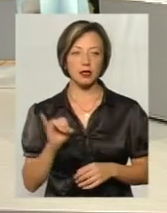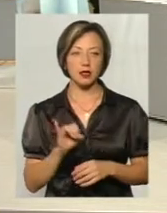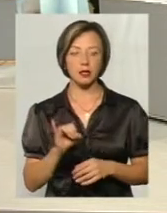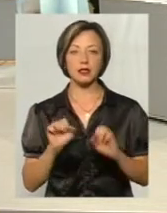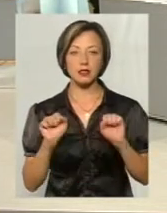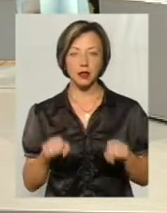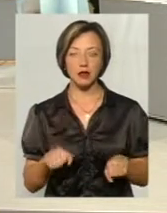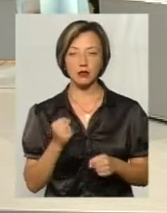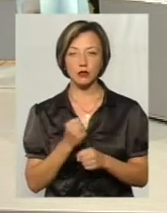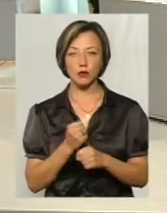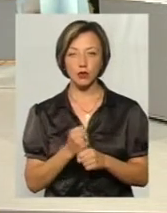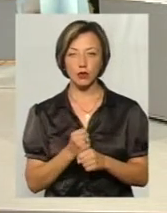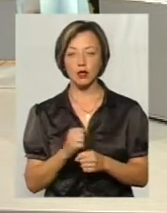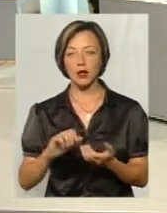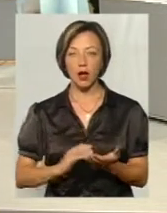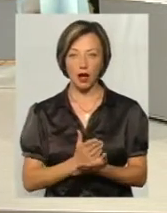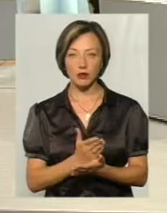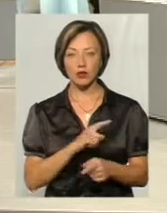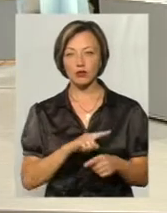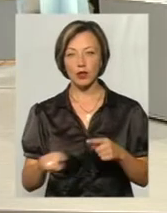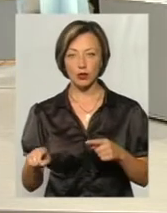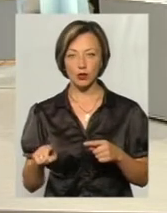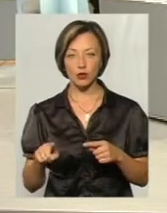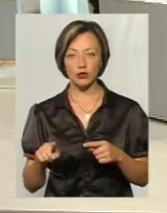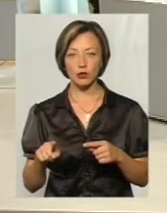здатен зробити роботу якісно, швидко,